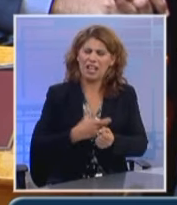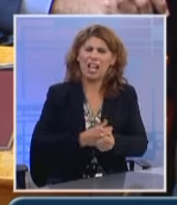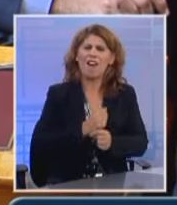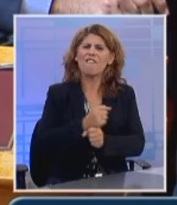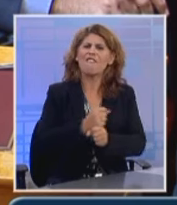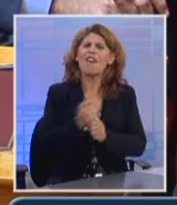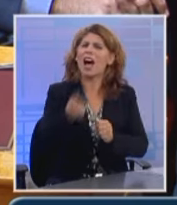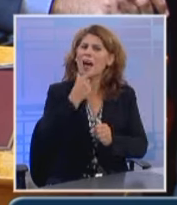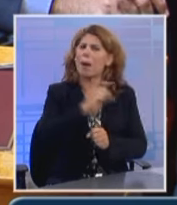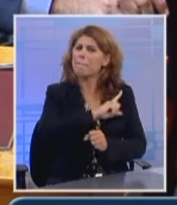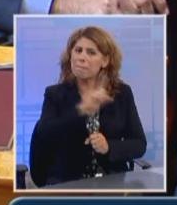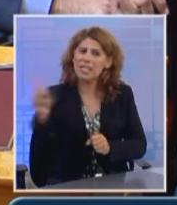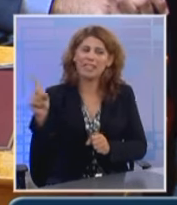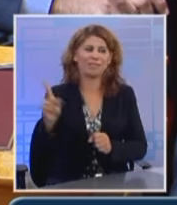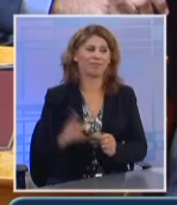φαρμακοδιέγερση.